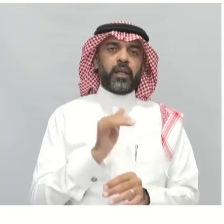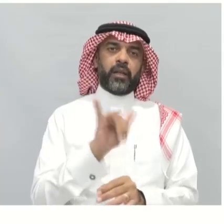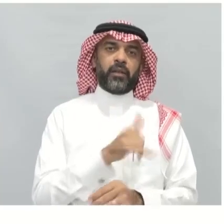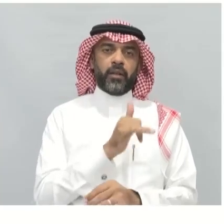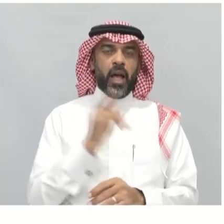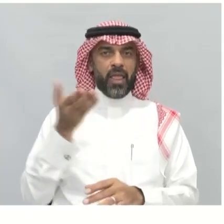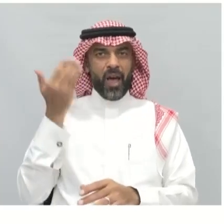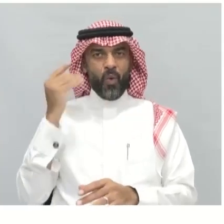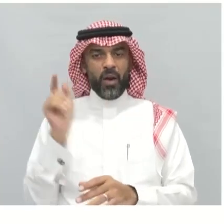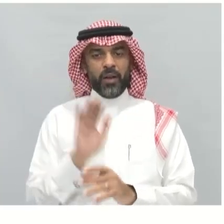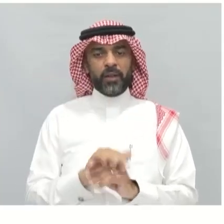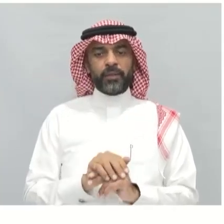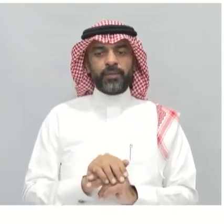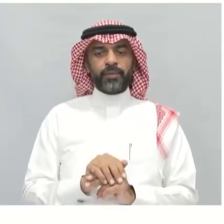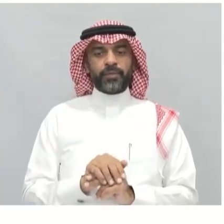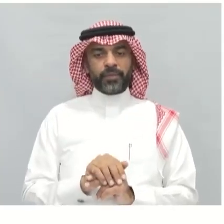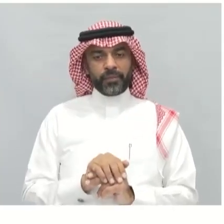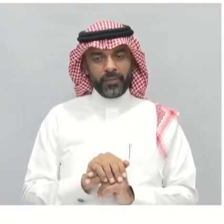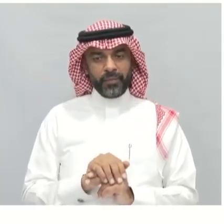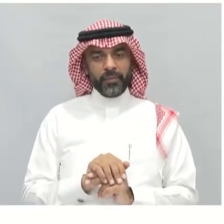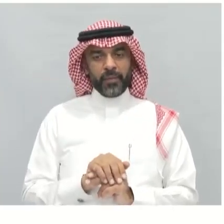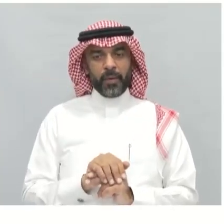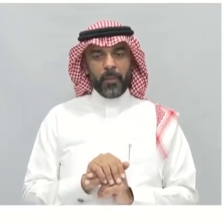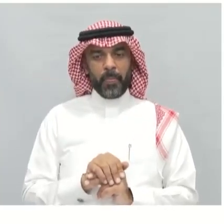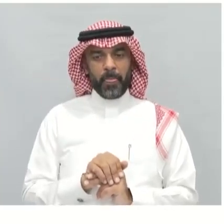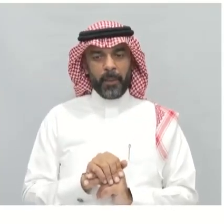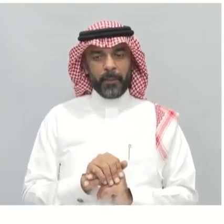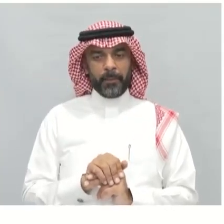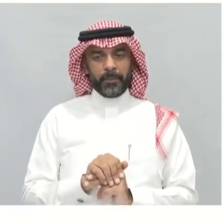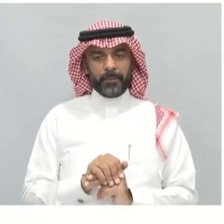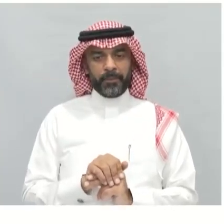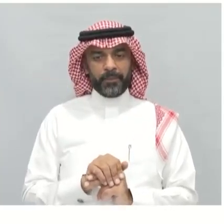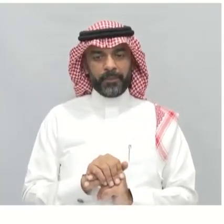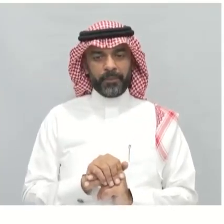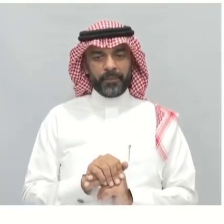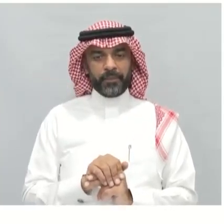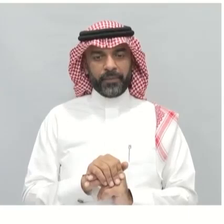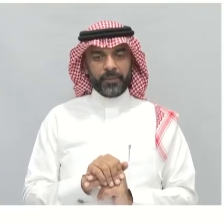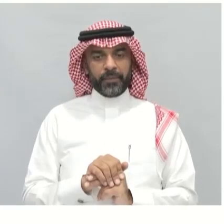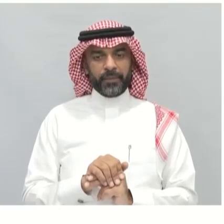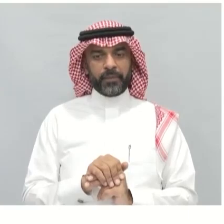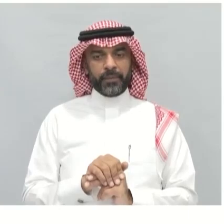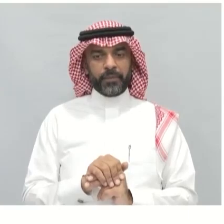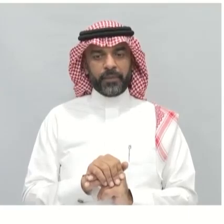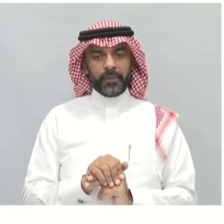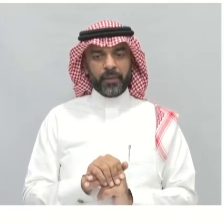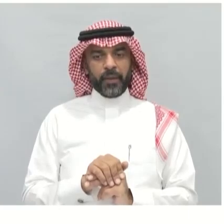الدرس السابق الذي يتعلق بهذا الدرس وهو رسم الالف اللينه في الافعال الثلاثيه